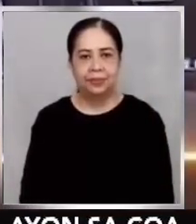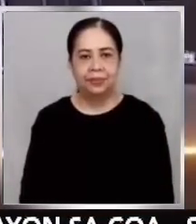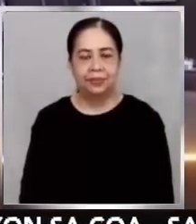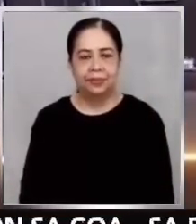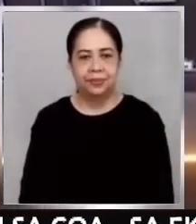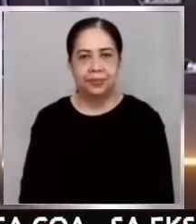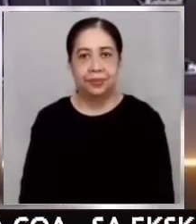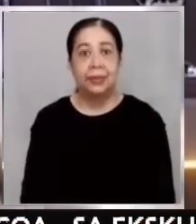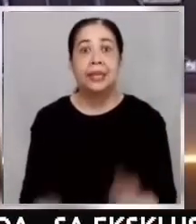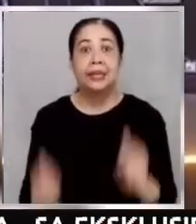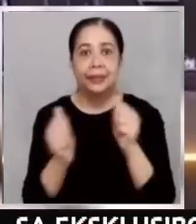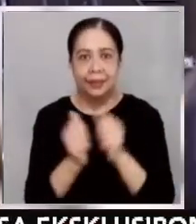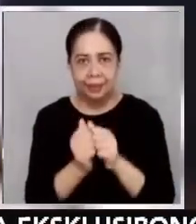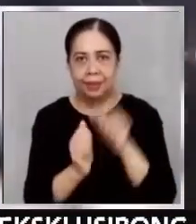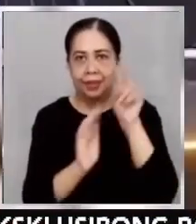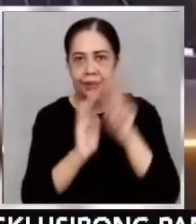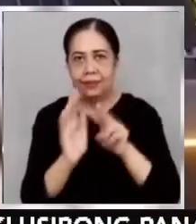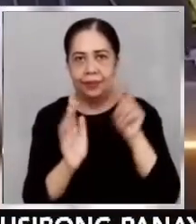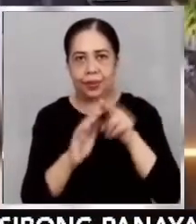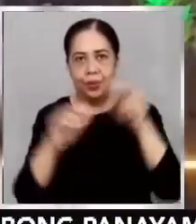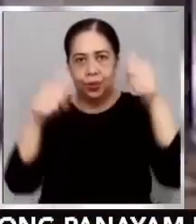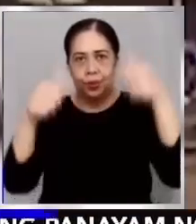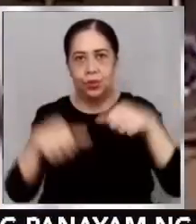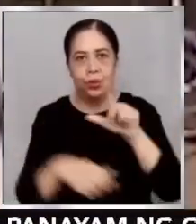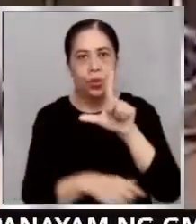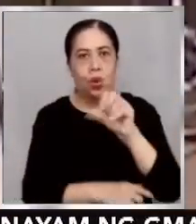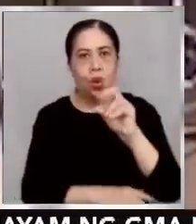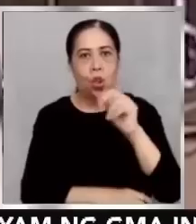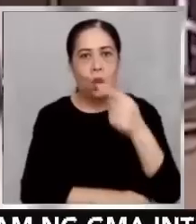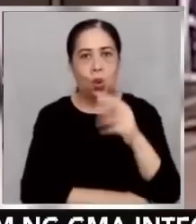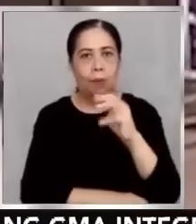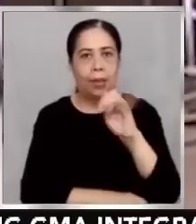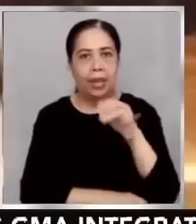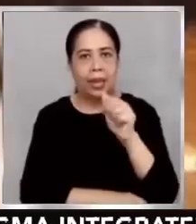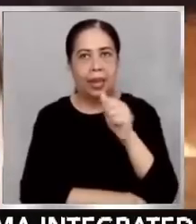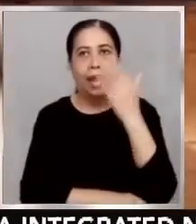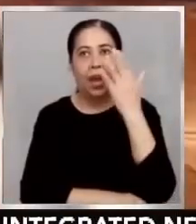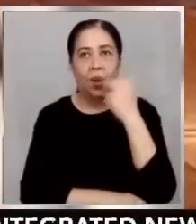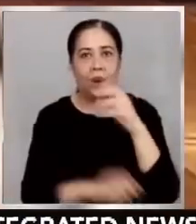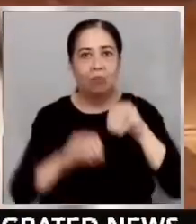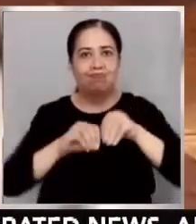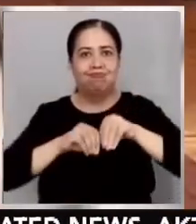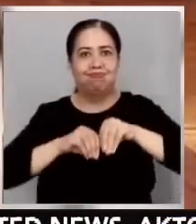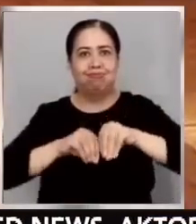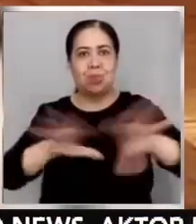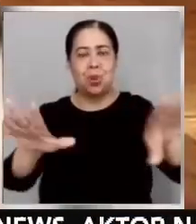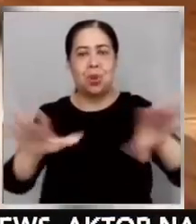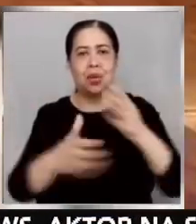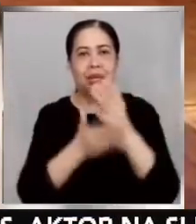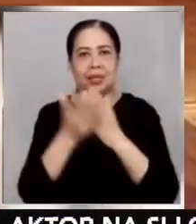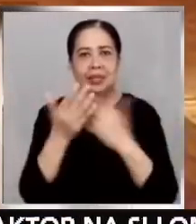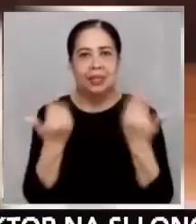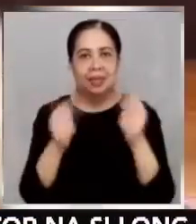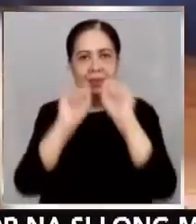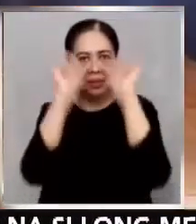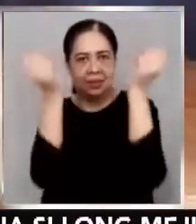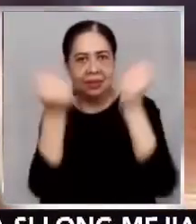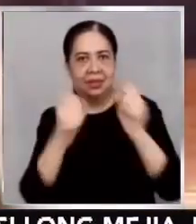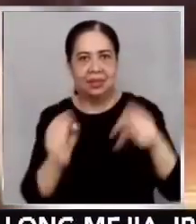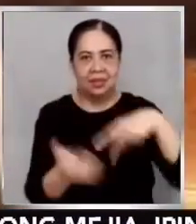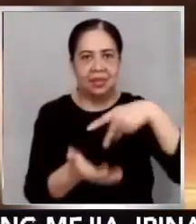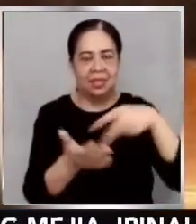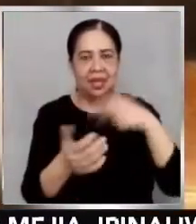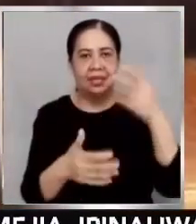Kabilang ang video ito sa post ni Long Mejia sa mga dahilan kung bakit naisa publiko ang ilang sexy dance sa mid-year NBI